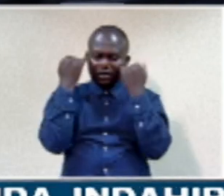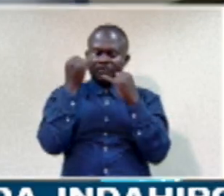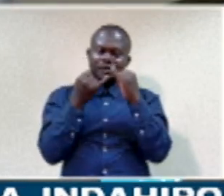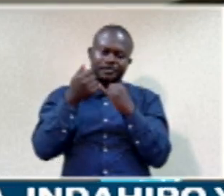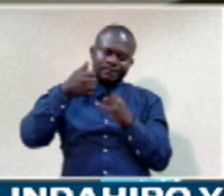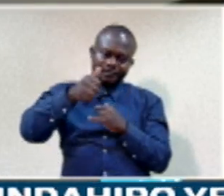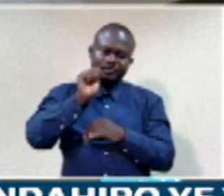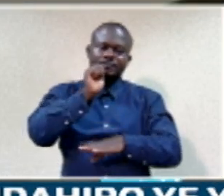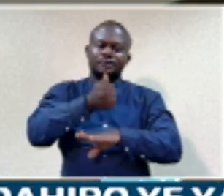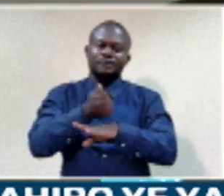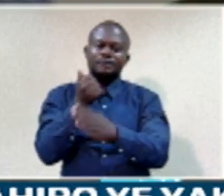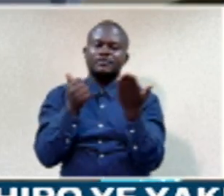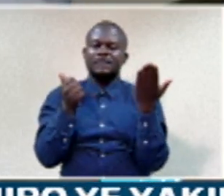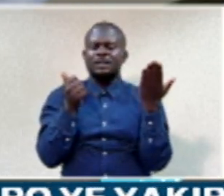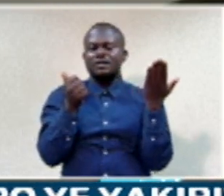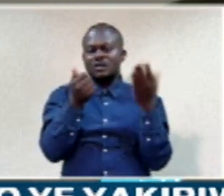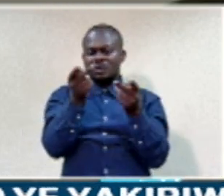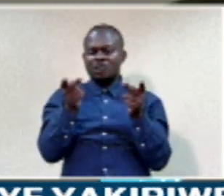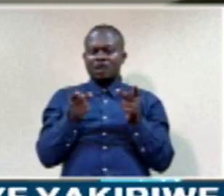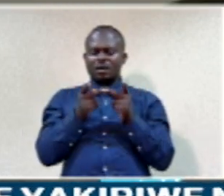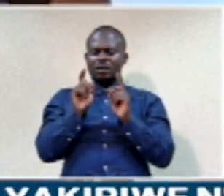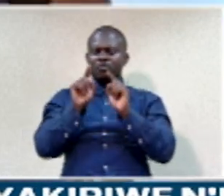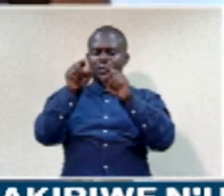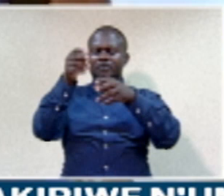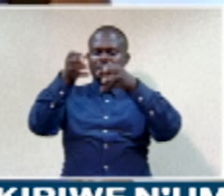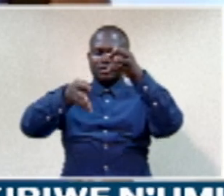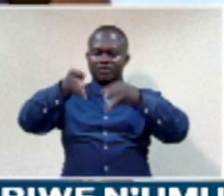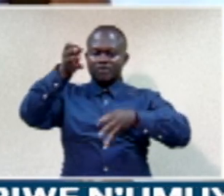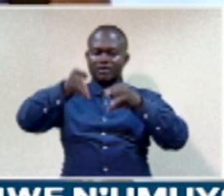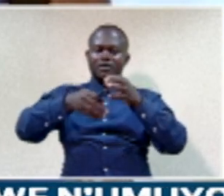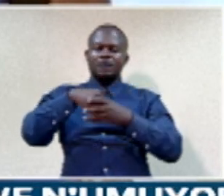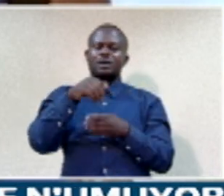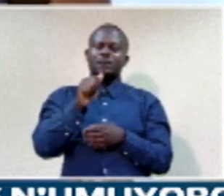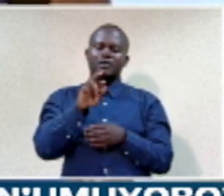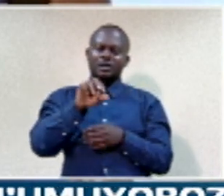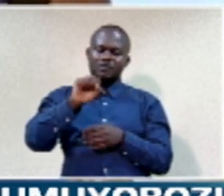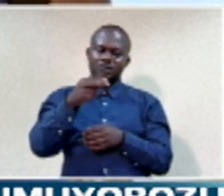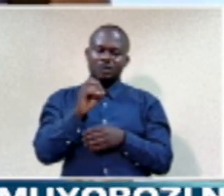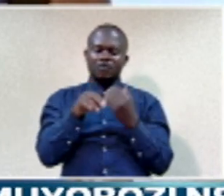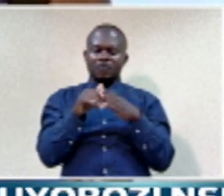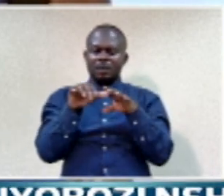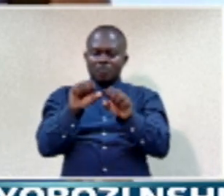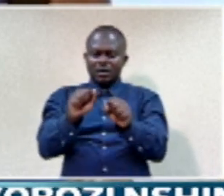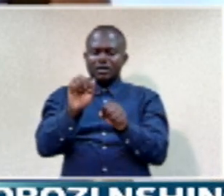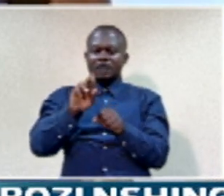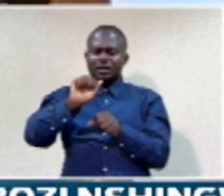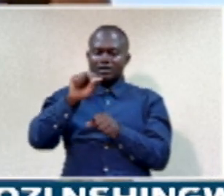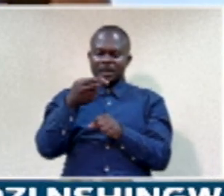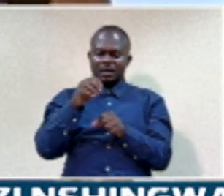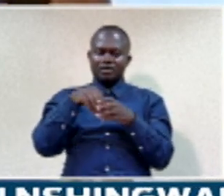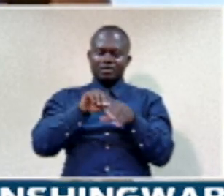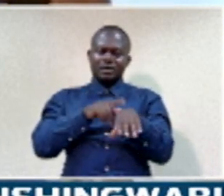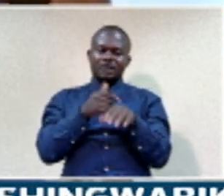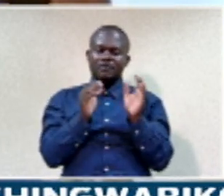nirwo ruzagena aho agomba kujya kuburana. Yajya kuburana Arusha baba se bamugumanye rahe mu gihe